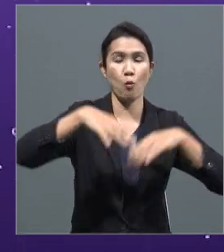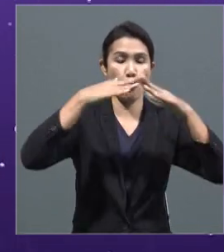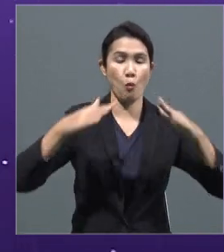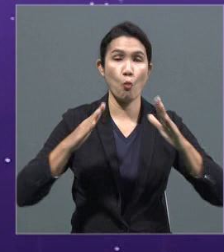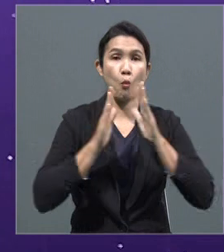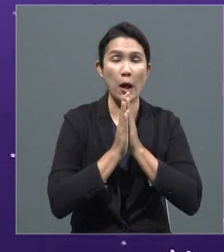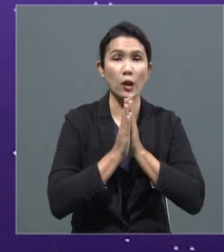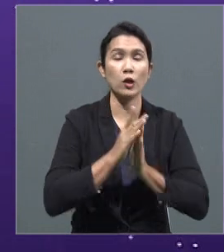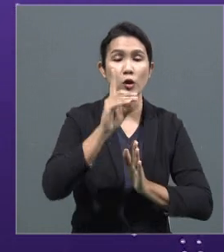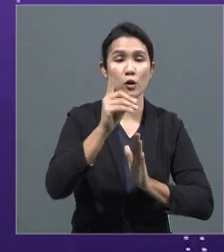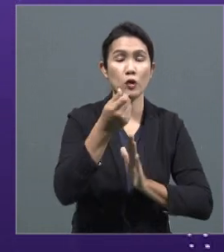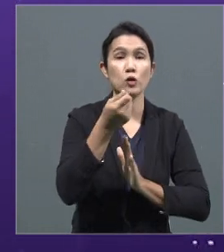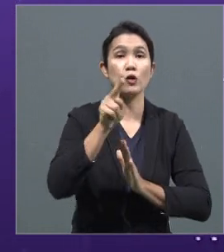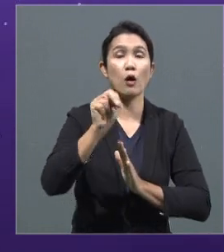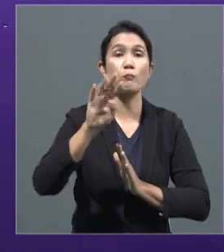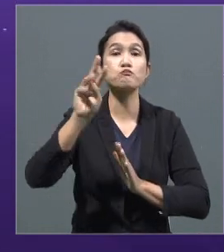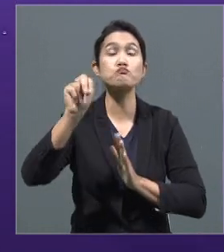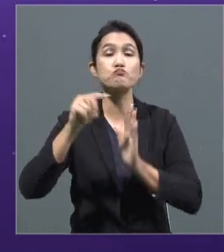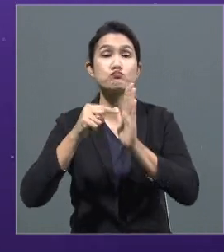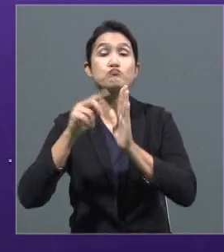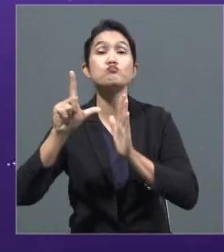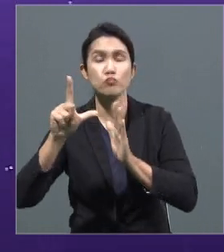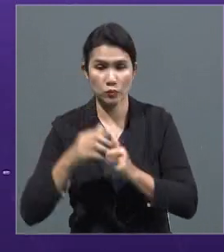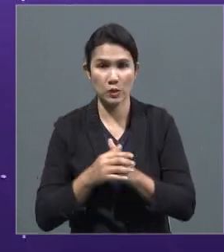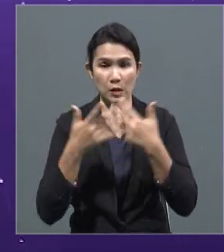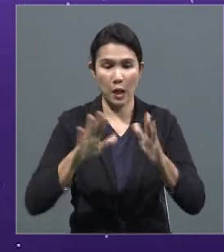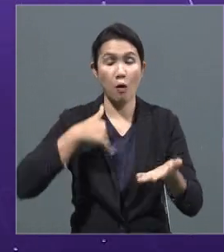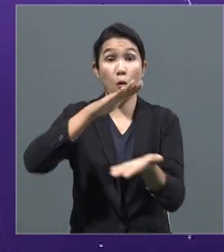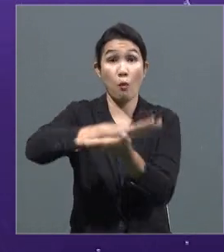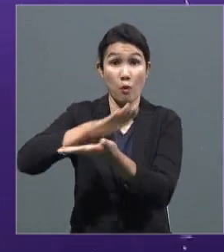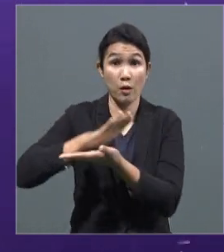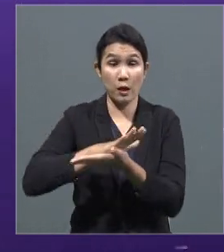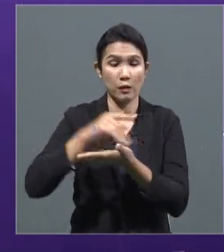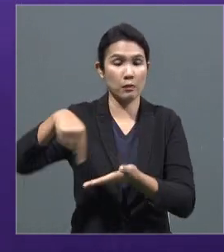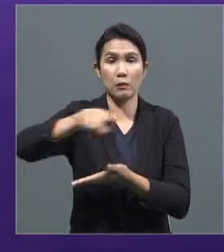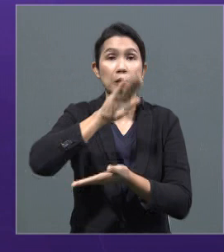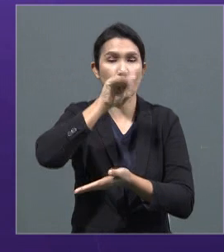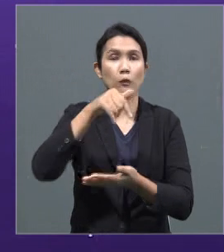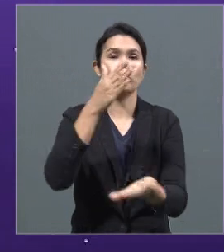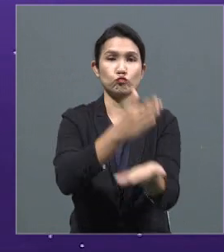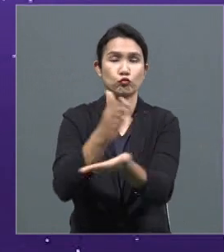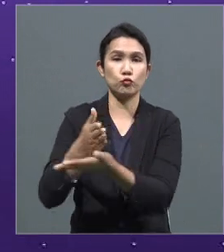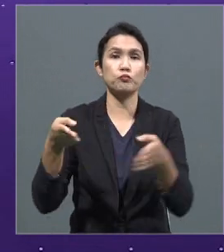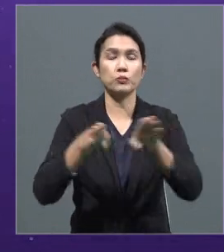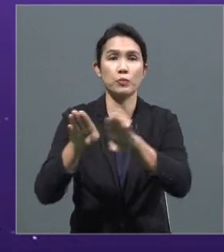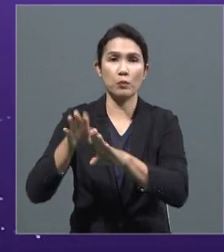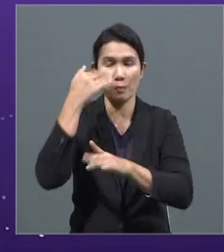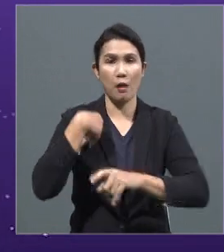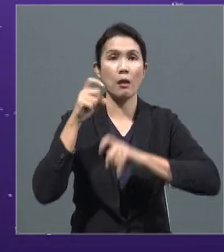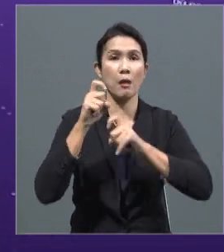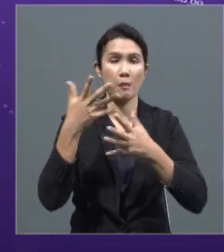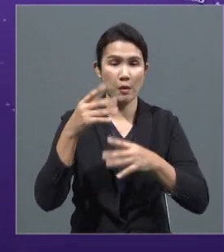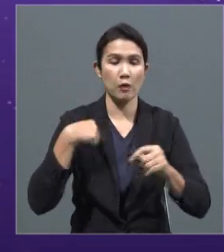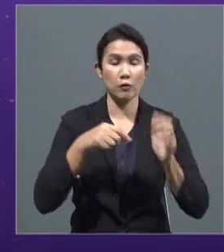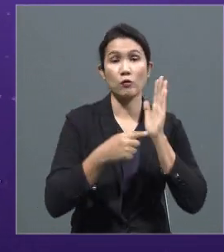โรงเรียนต่างๆอย่างในเขตเทศบาลเมืองน่านเนี่ยเขาประกาศจุดเรียนในวันนี้ไปเลยนะครับเพื่อความปลอดภัยอย่างเช่นที่โร